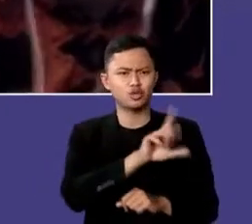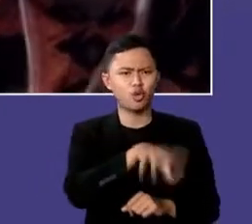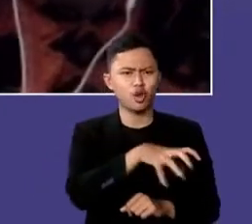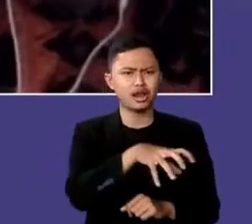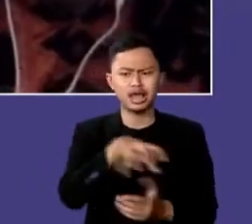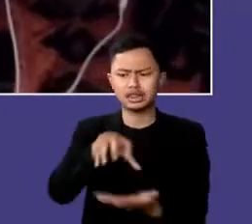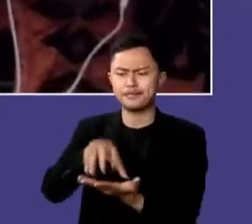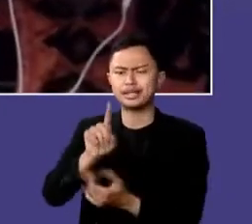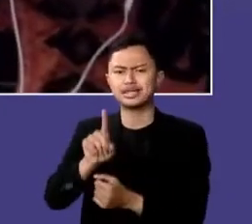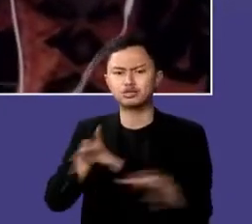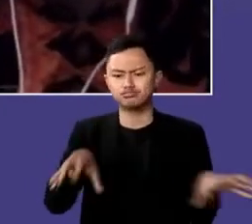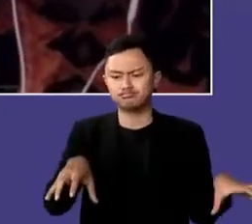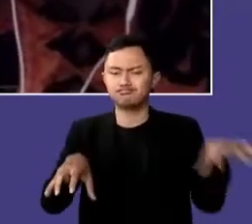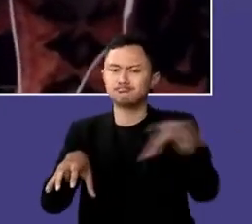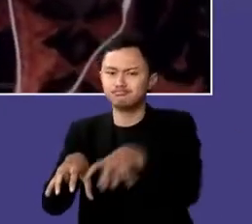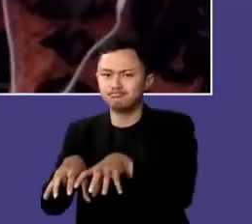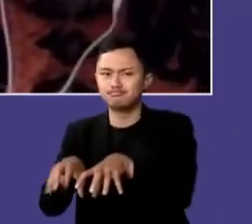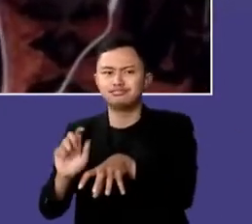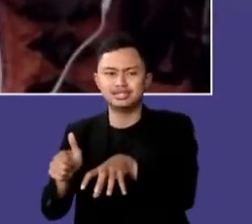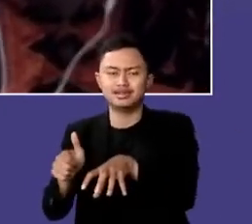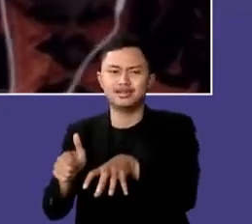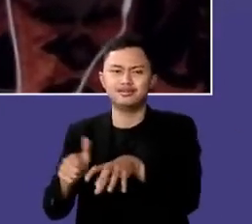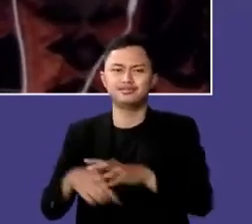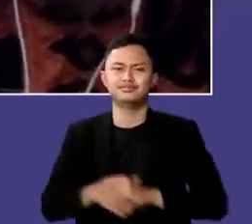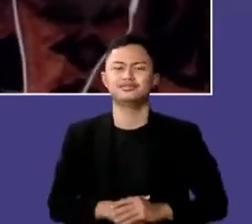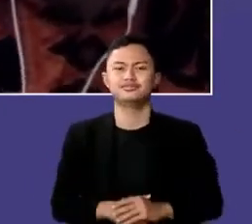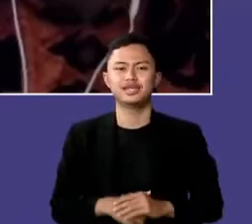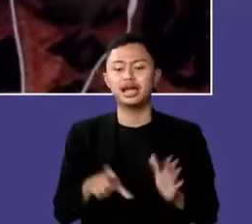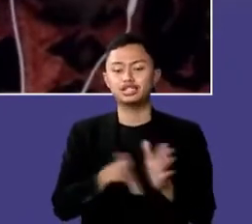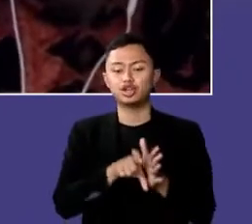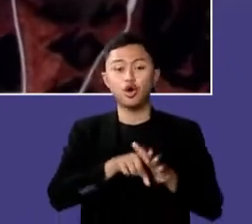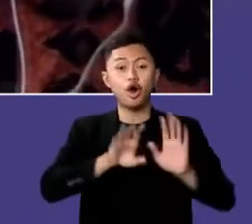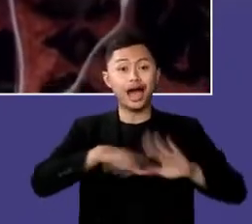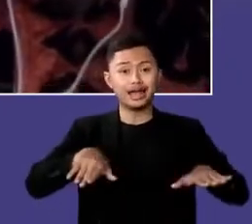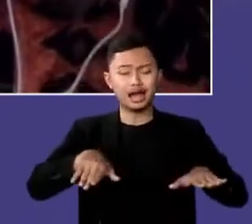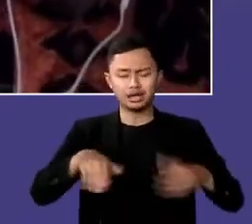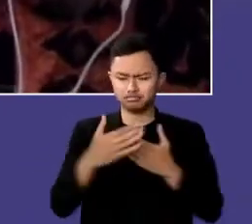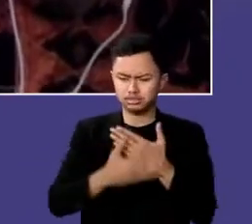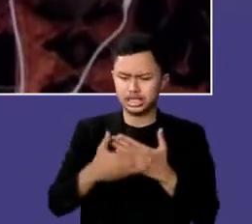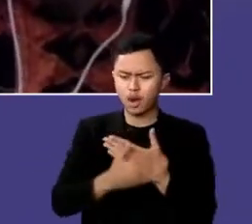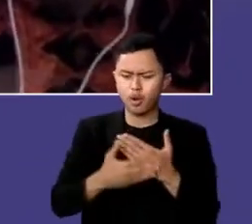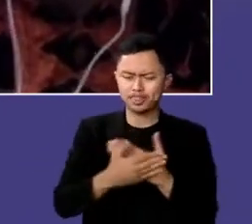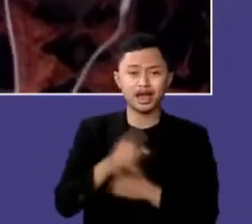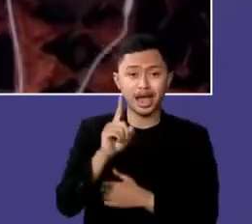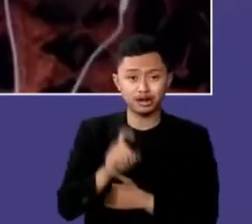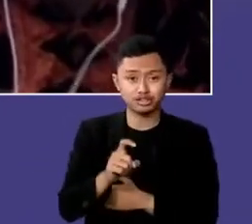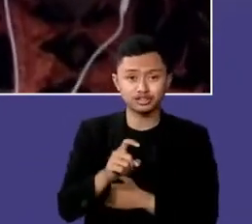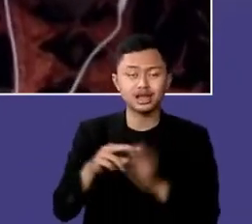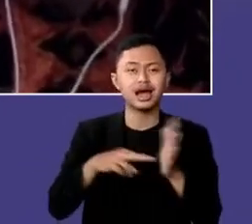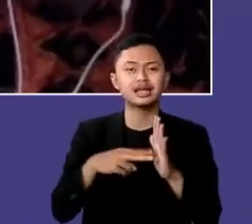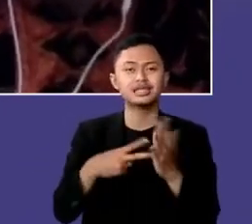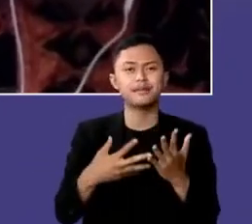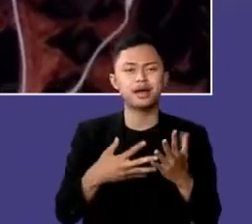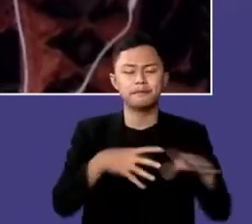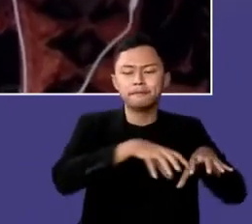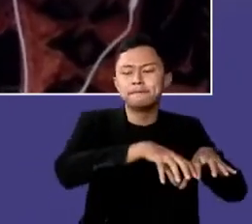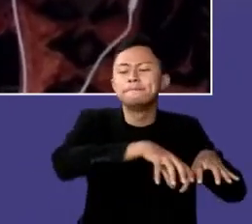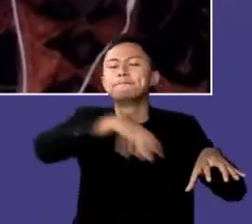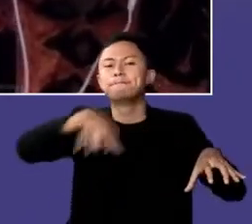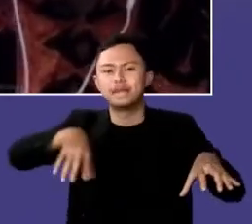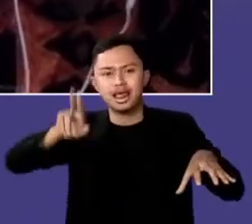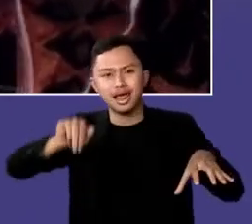dalam satu tempat itu bisa nah tapi seandainya anak ini butuh perawatan maka harus masuk ke ruang